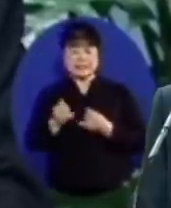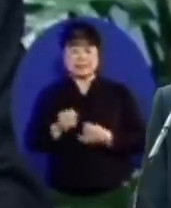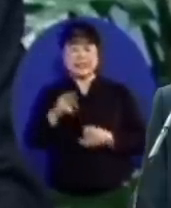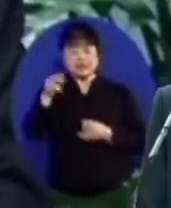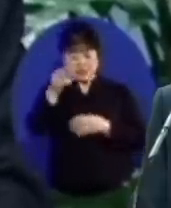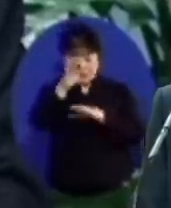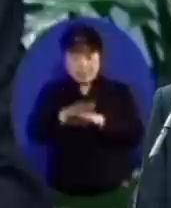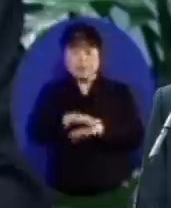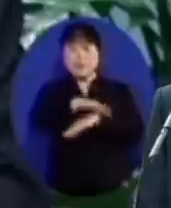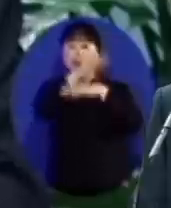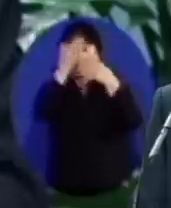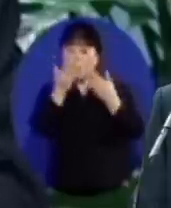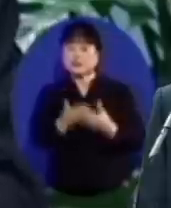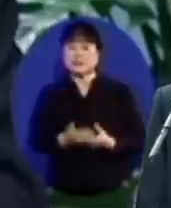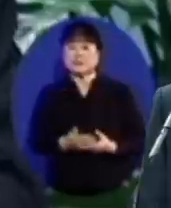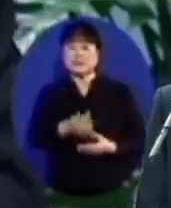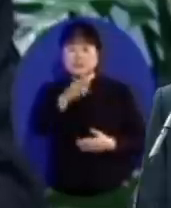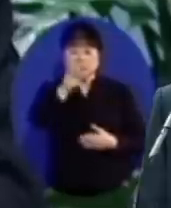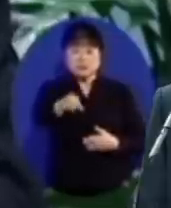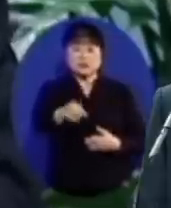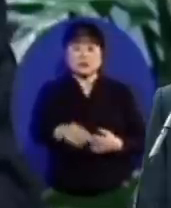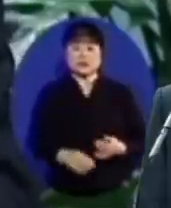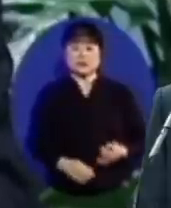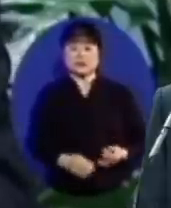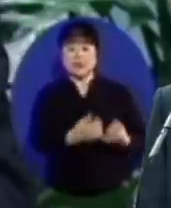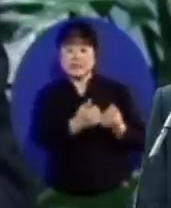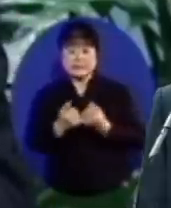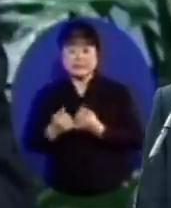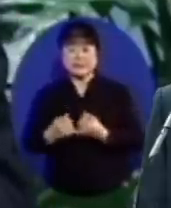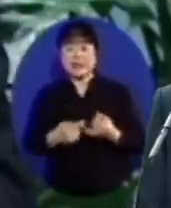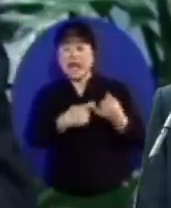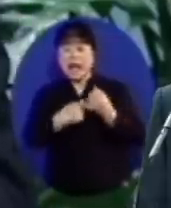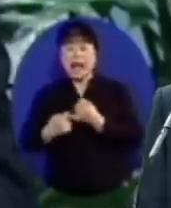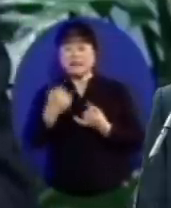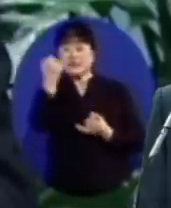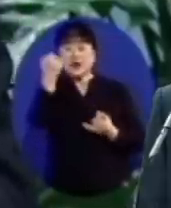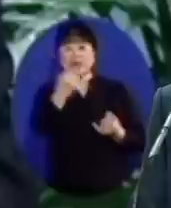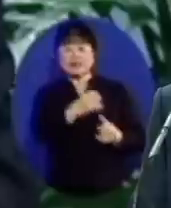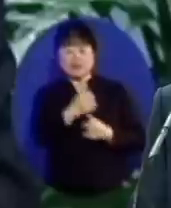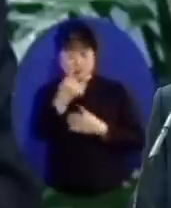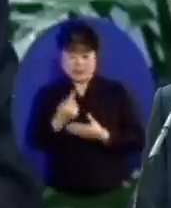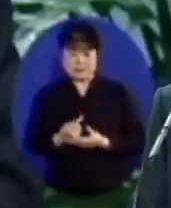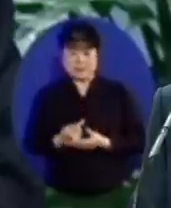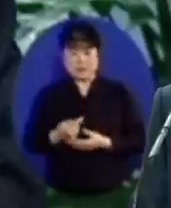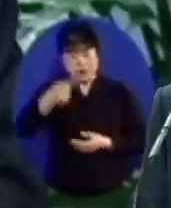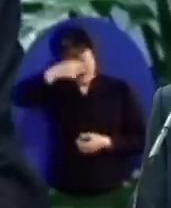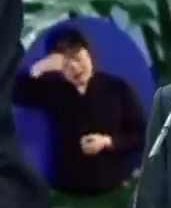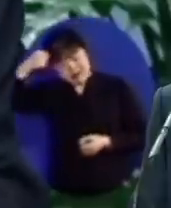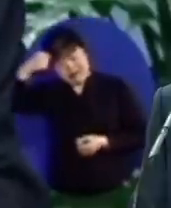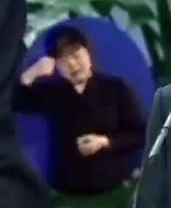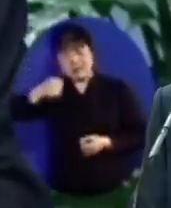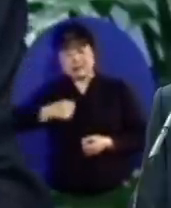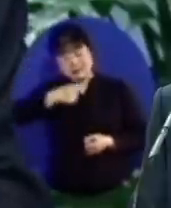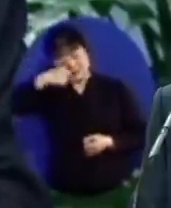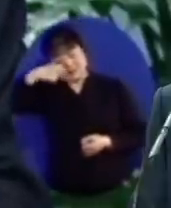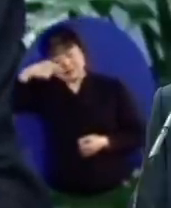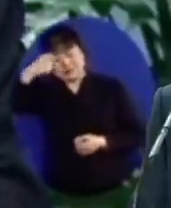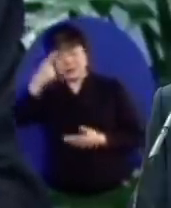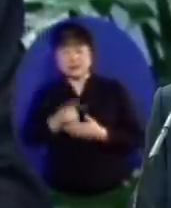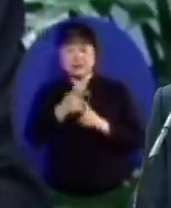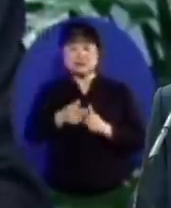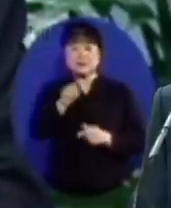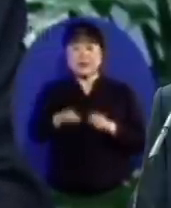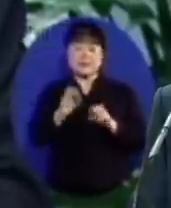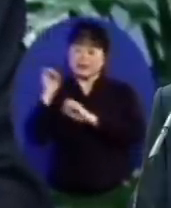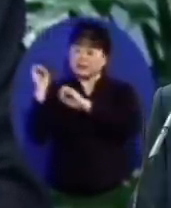사두개교인, 교법사들이 현장에서 잡은 가늠하는 여인을 끌고 간 것입니다. 무리채를 휘어잡고 질질 끌고 와서 예수님 발